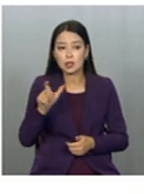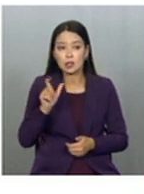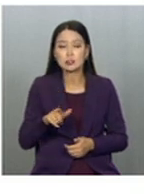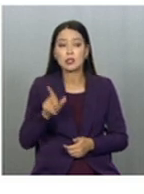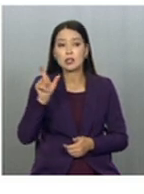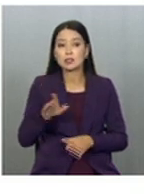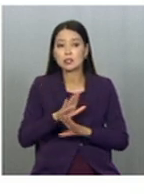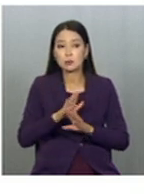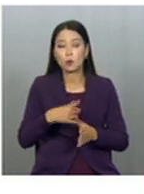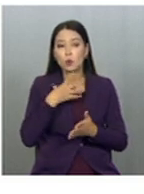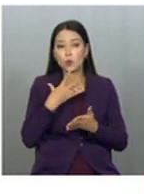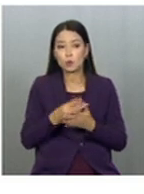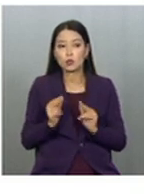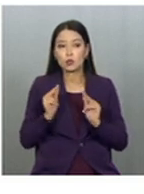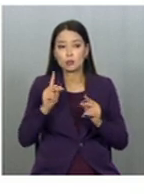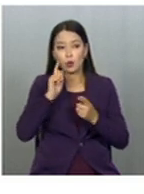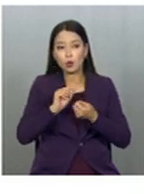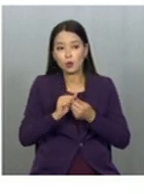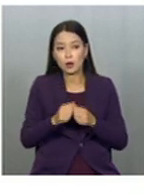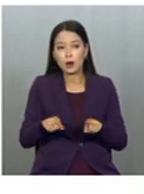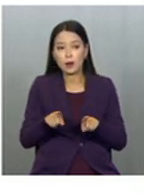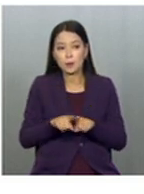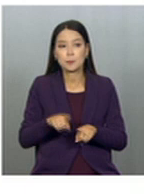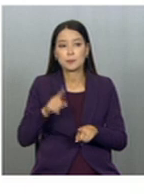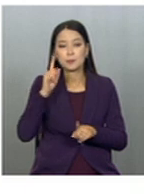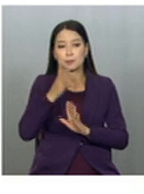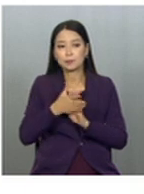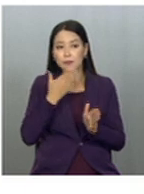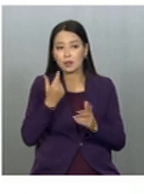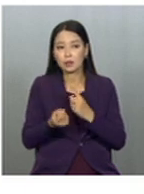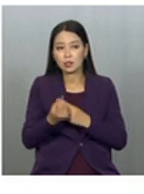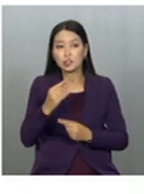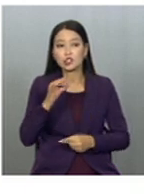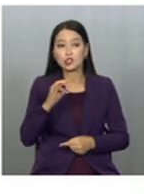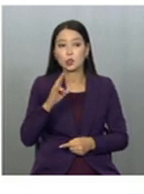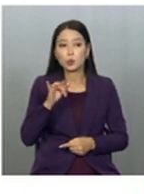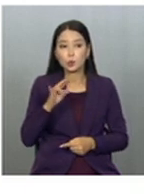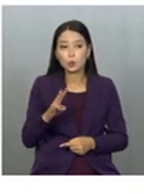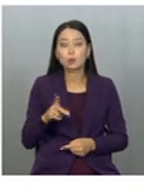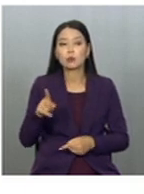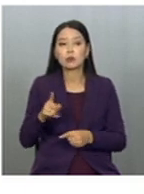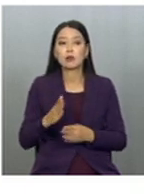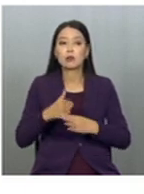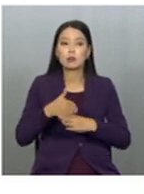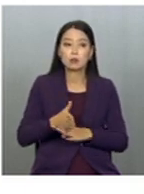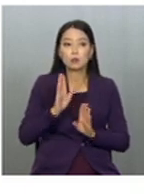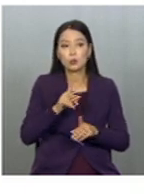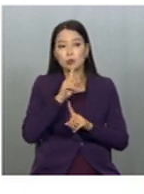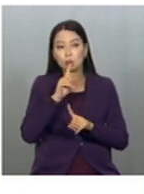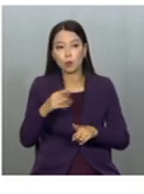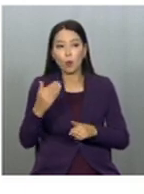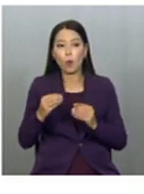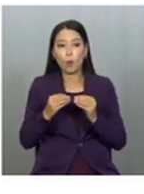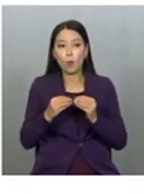күжірейіп келер ме екен, он мата арқасына тыққандай ақ. Законда зорлық болмас жақсы адамға, жақсыны қорғып болмас